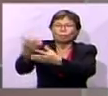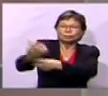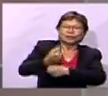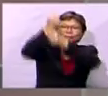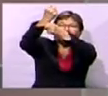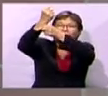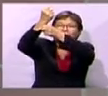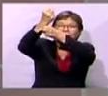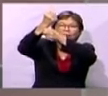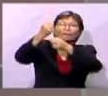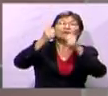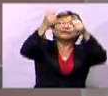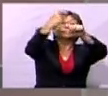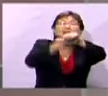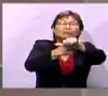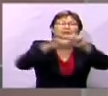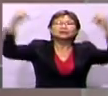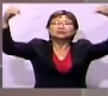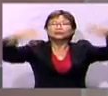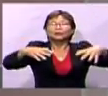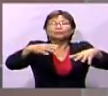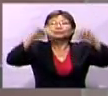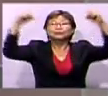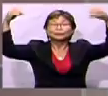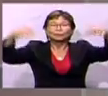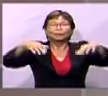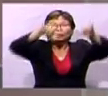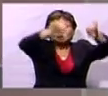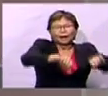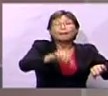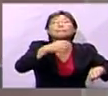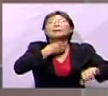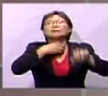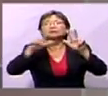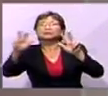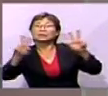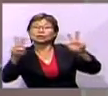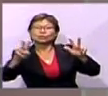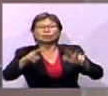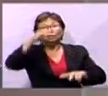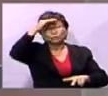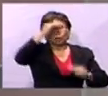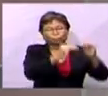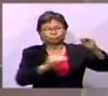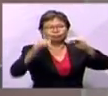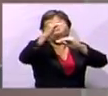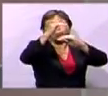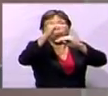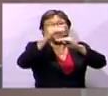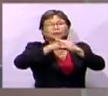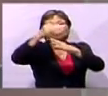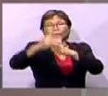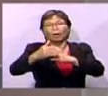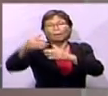kemenangan pertama di Stadium Sultan Mohamed IV mengatasi Perak 3-2. JDT melonjak ke takhta Liga Super